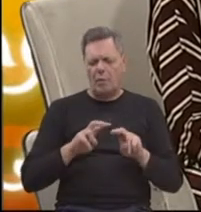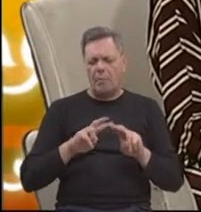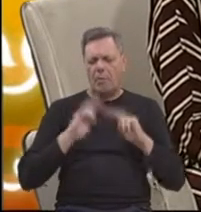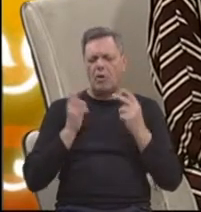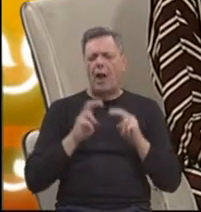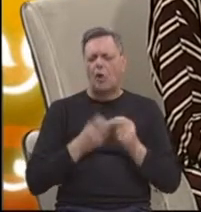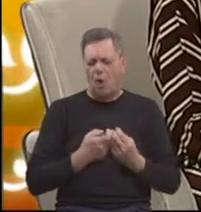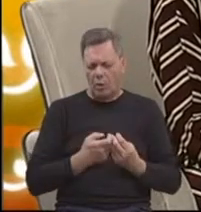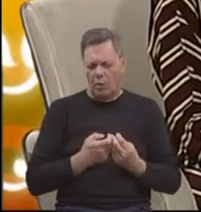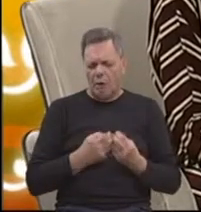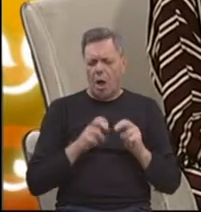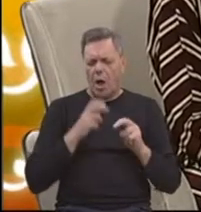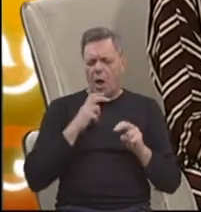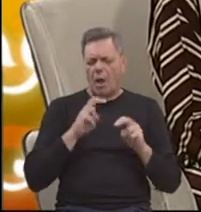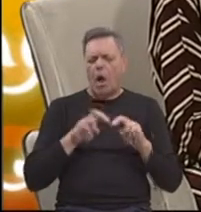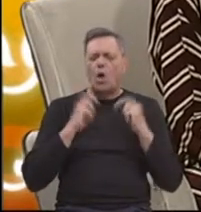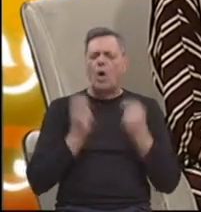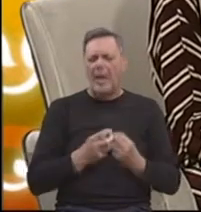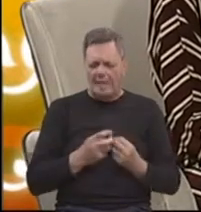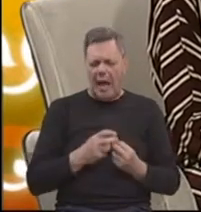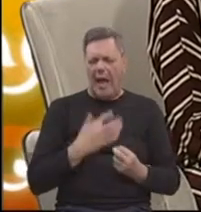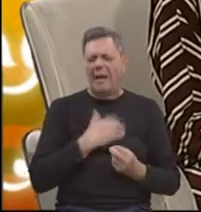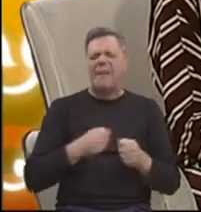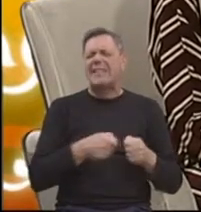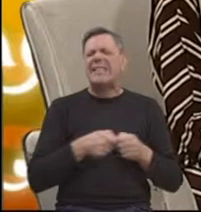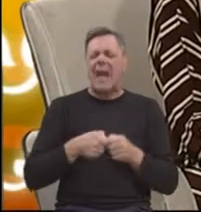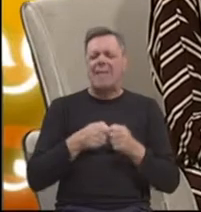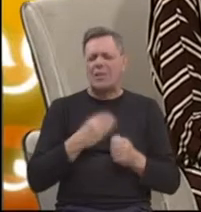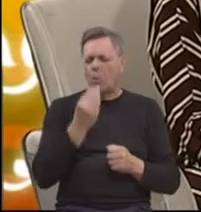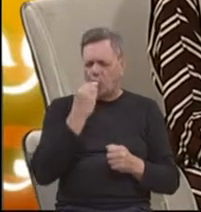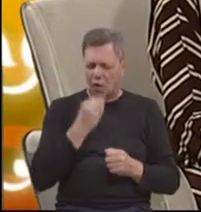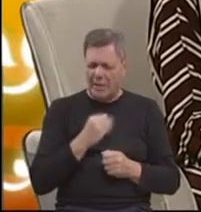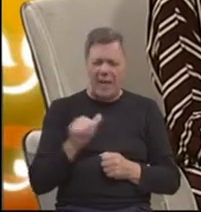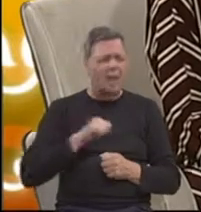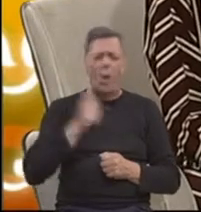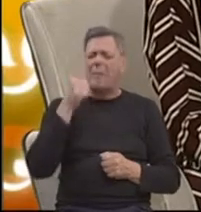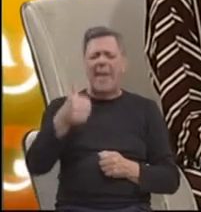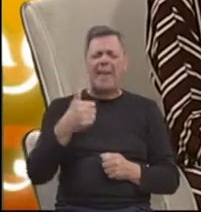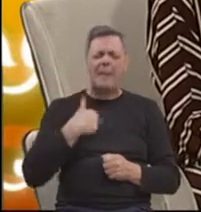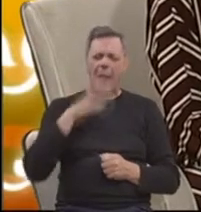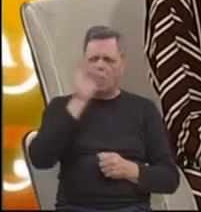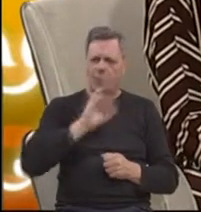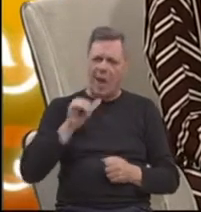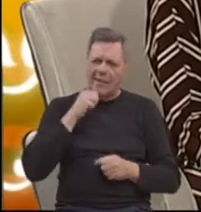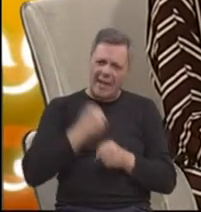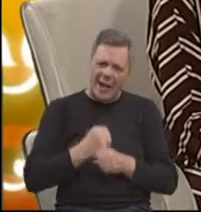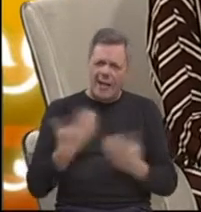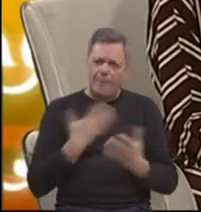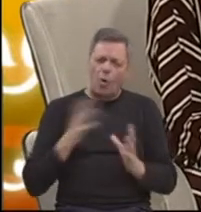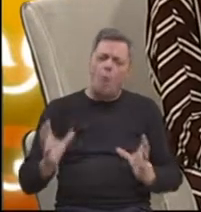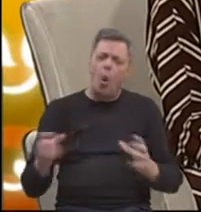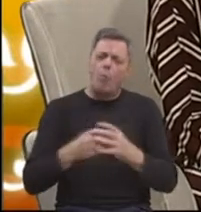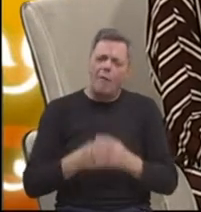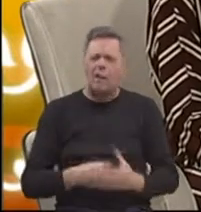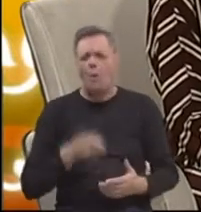Hrvatski savez nutricionista i s ponosom možemo reći da naravno nije to samo jedini naš projekt i rad koji